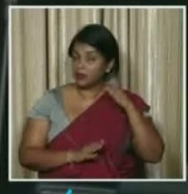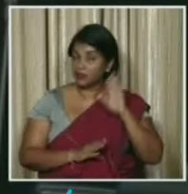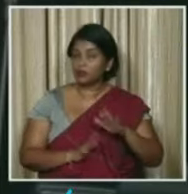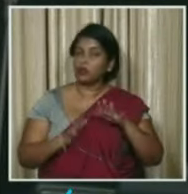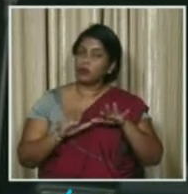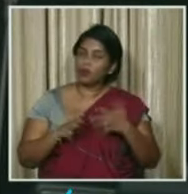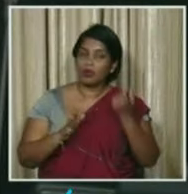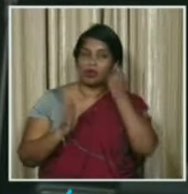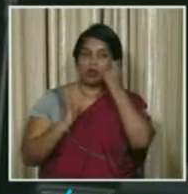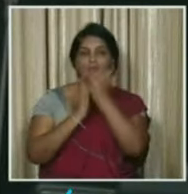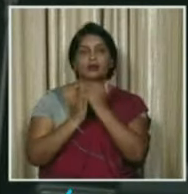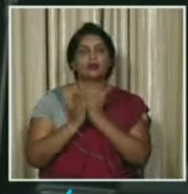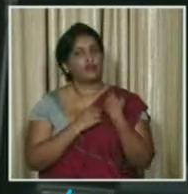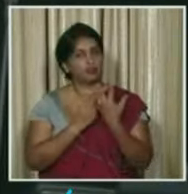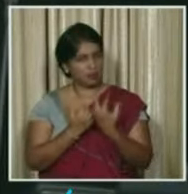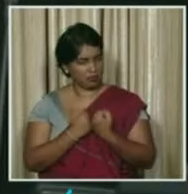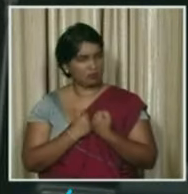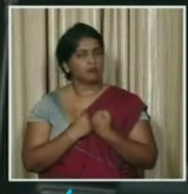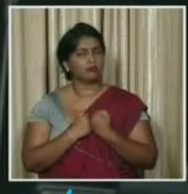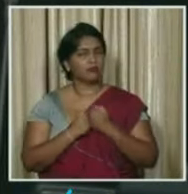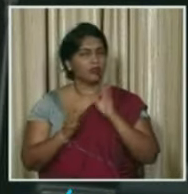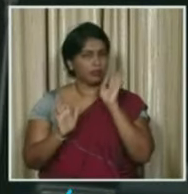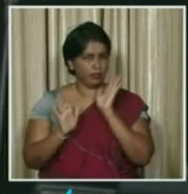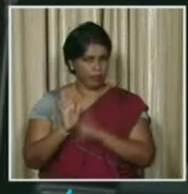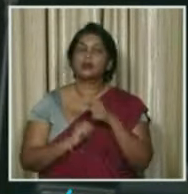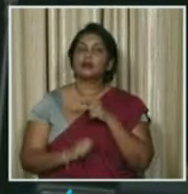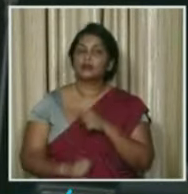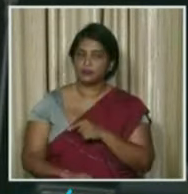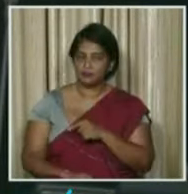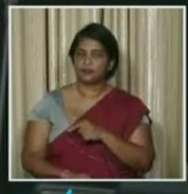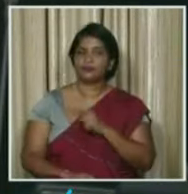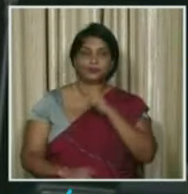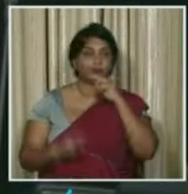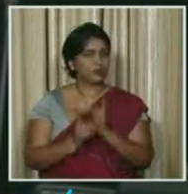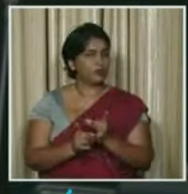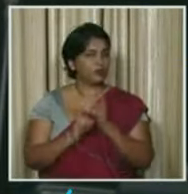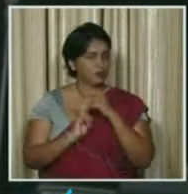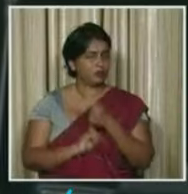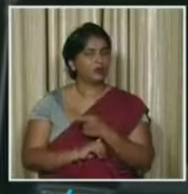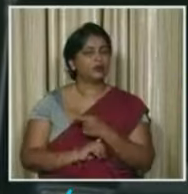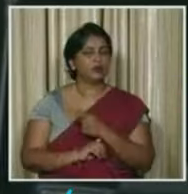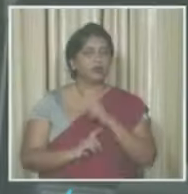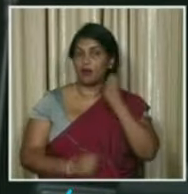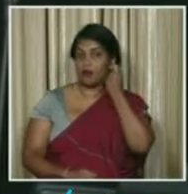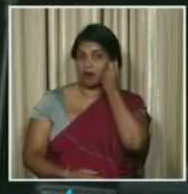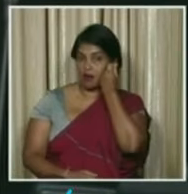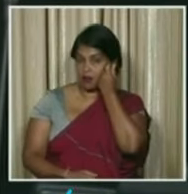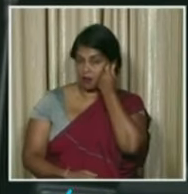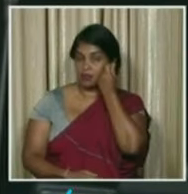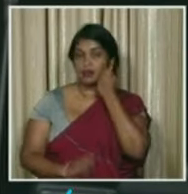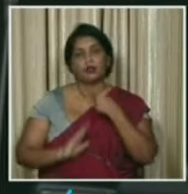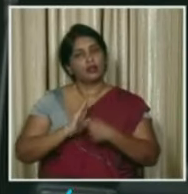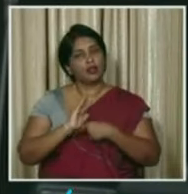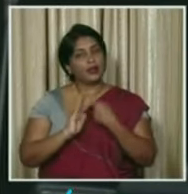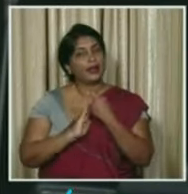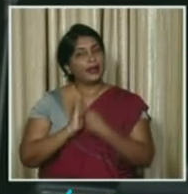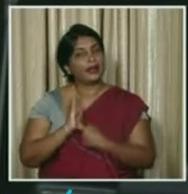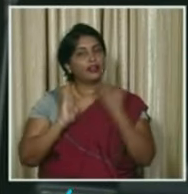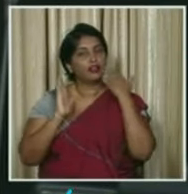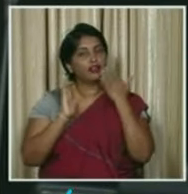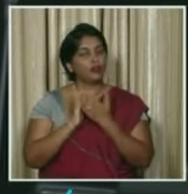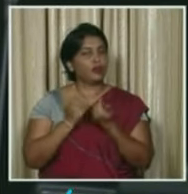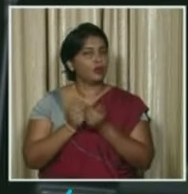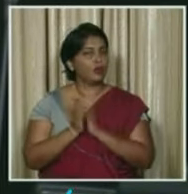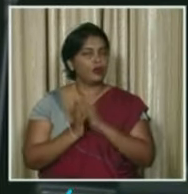ඕනම යෝජනාවක් බාර ගන්නවද ප්‍රතික්ෂේප කරනවද කියන එක අධිකරණයේ කාර්යයක්. ශ්‍රේෂ්ඨාධිකරණයට මේ රටේ නීතිය පිළිබඳව තමන්ගේ